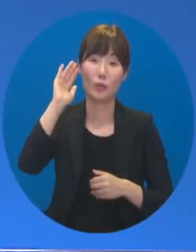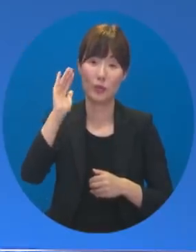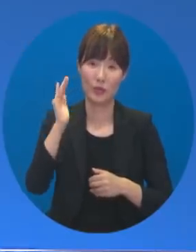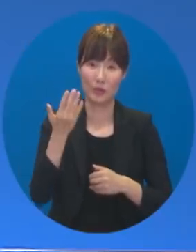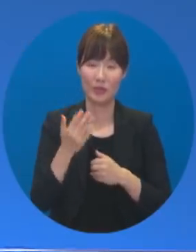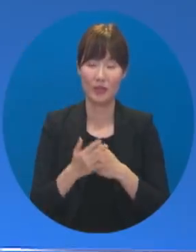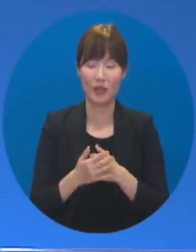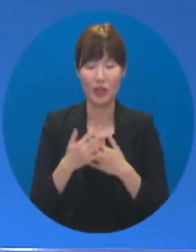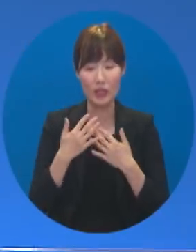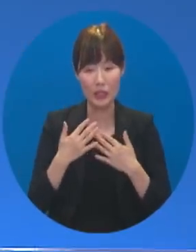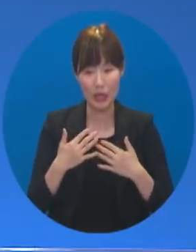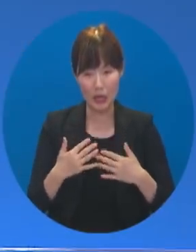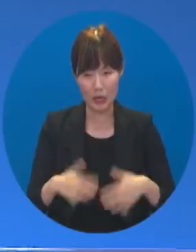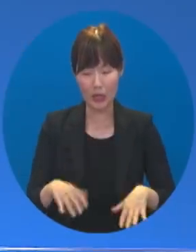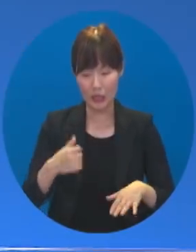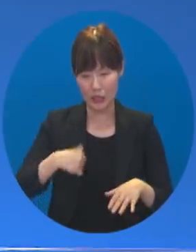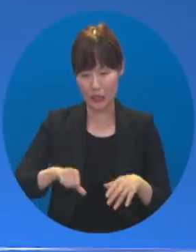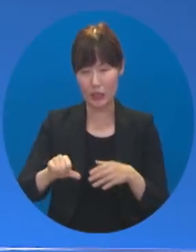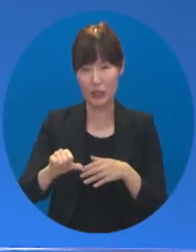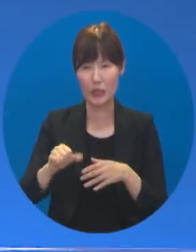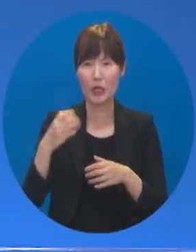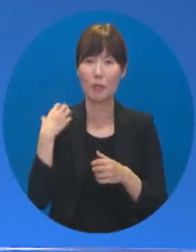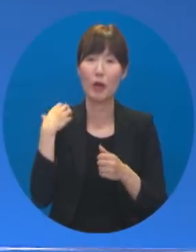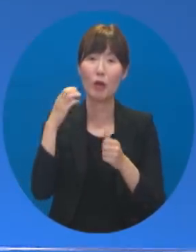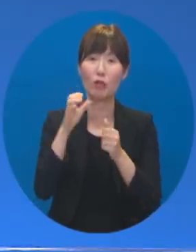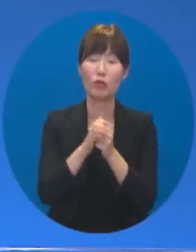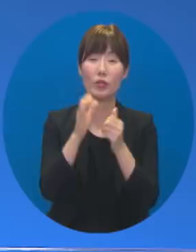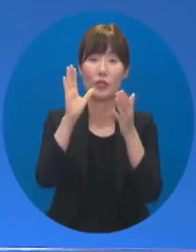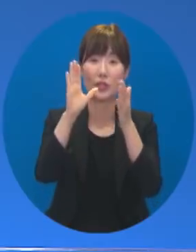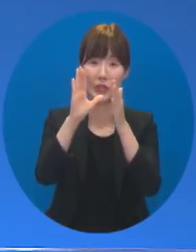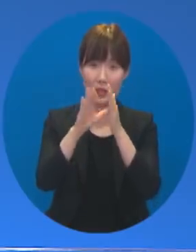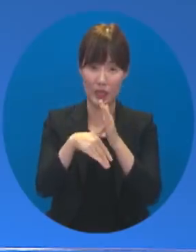때에 좀 이왕이면